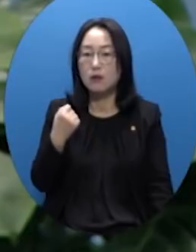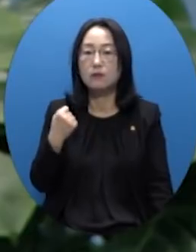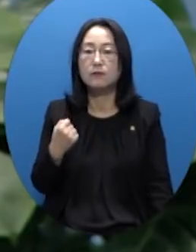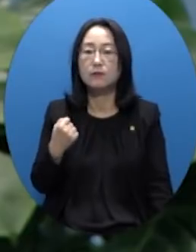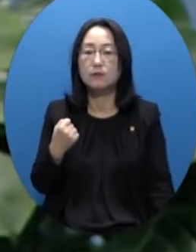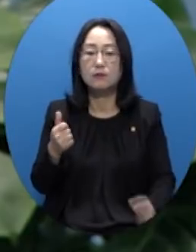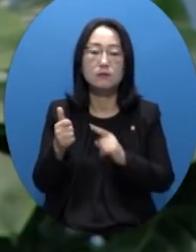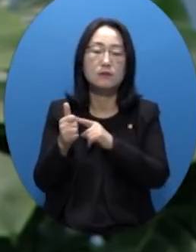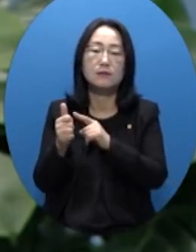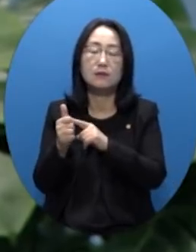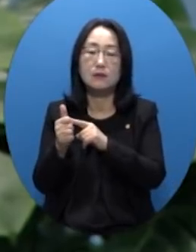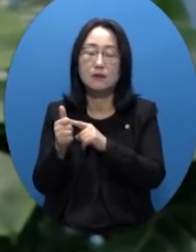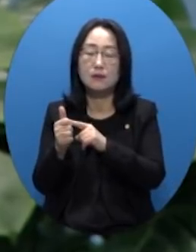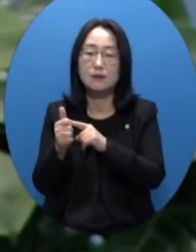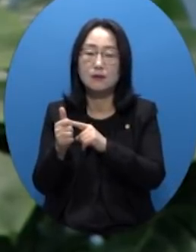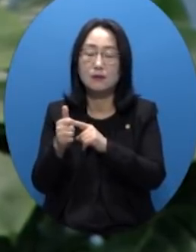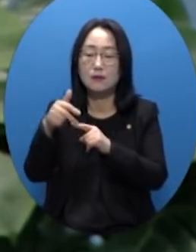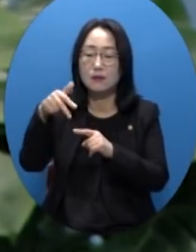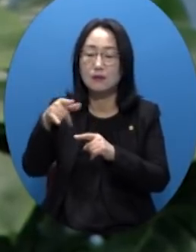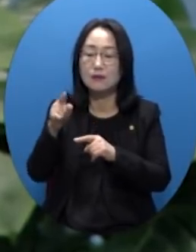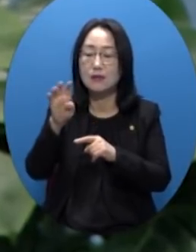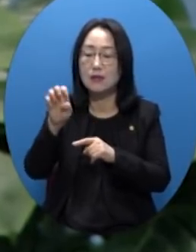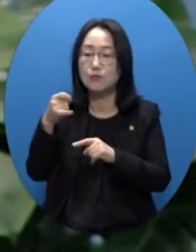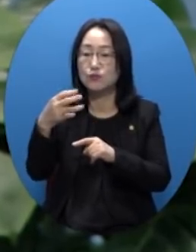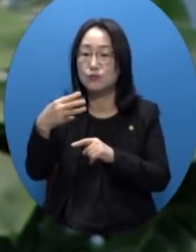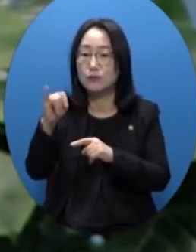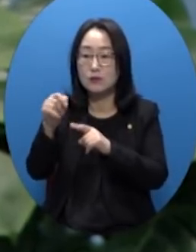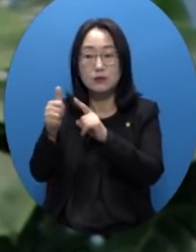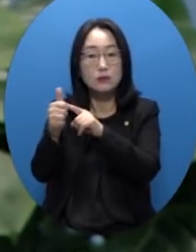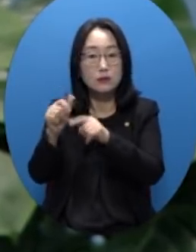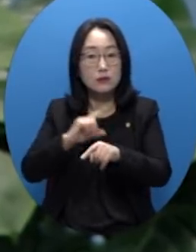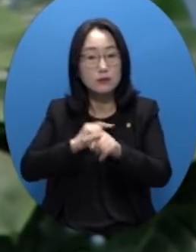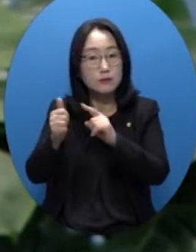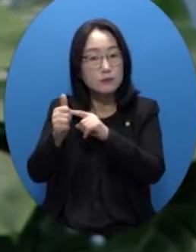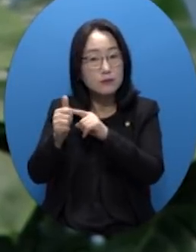2 제 풀이가 그때부터